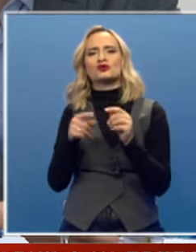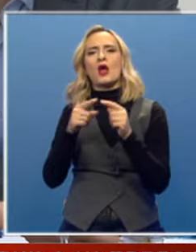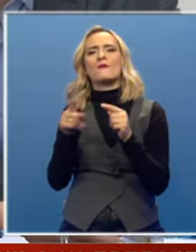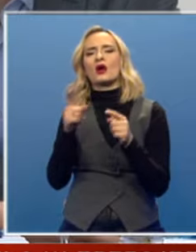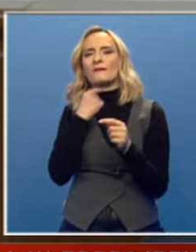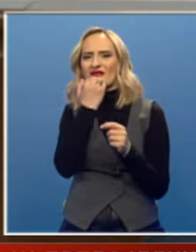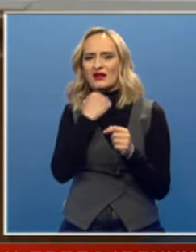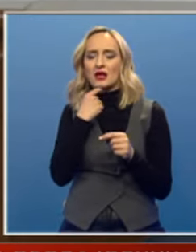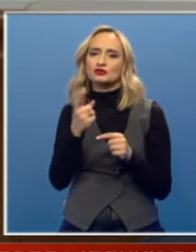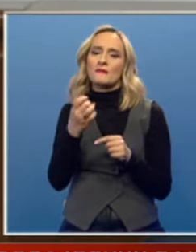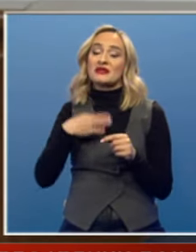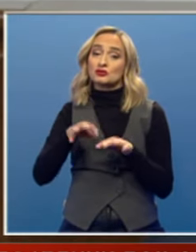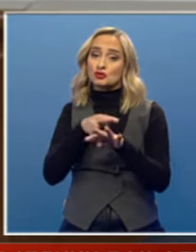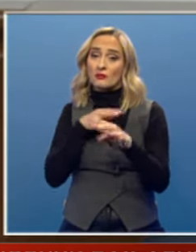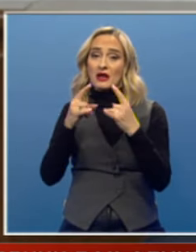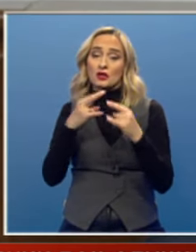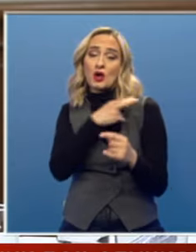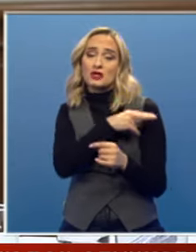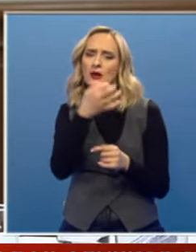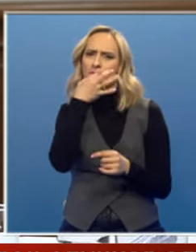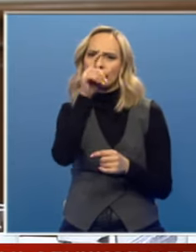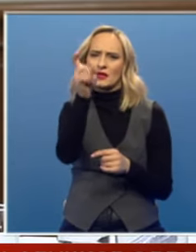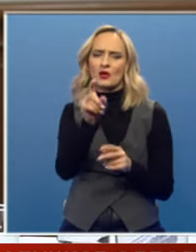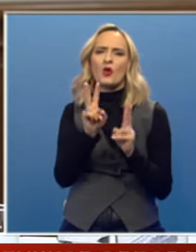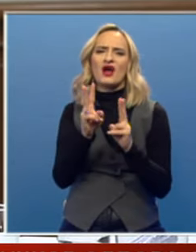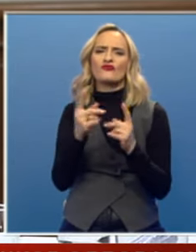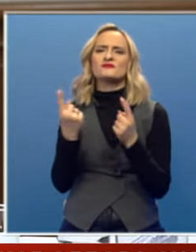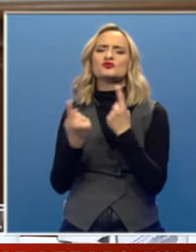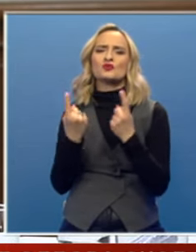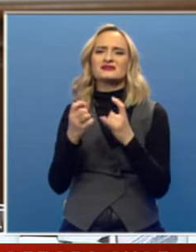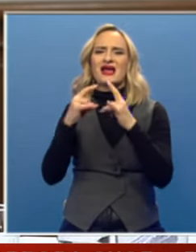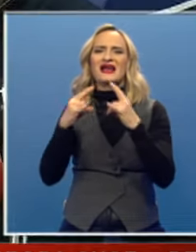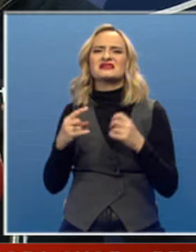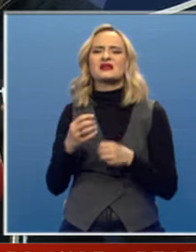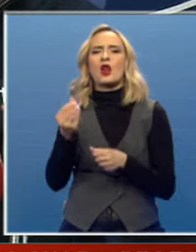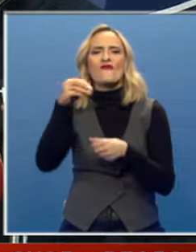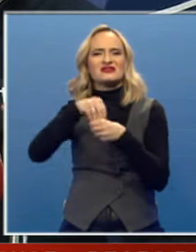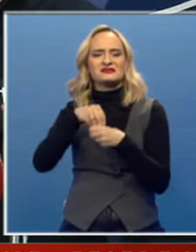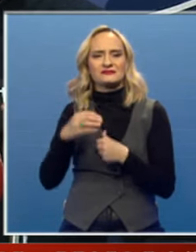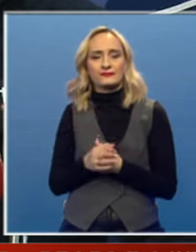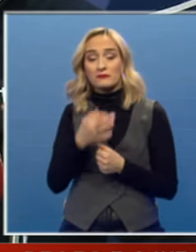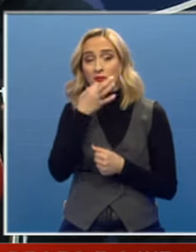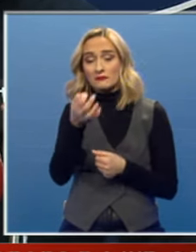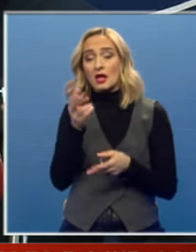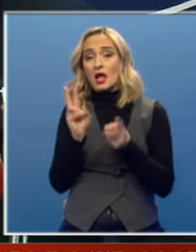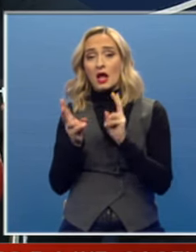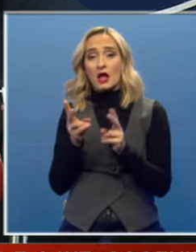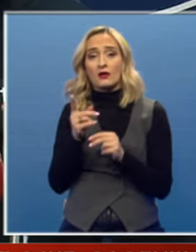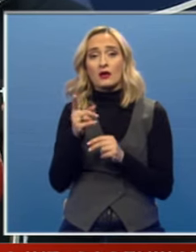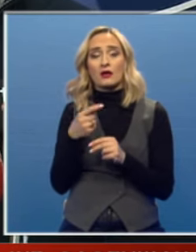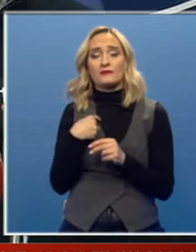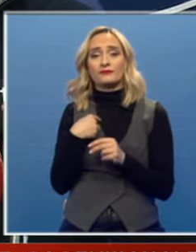i predsjednik Skupštine. Gradonačelnika pita u kakvom je stanju gradska kasa. Ja još jednom ga pitam, pošto ni